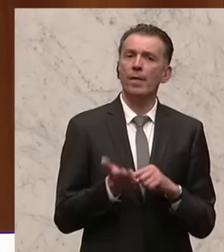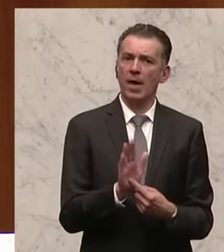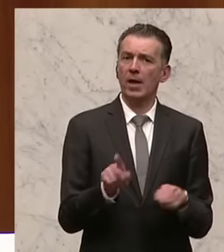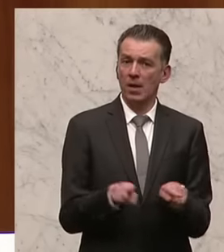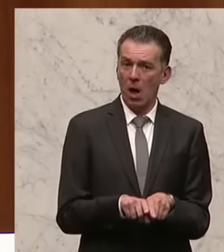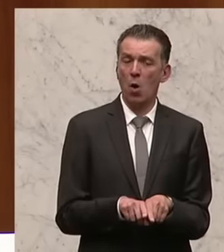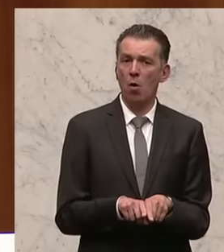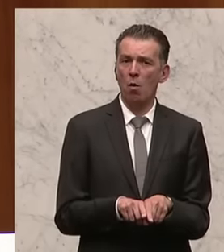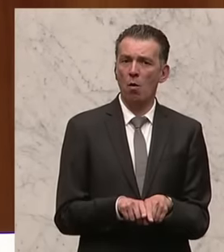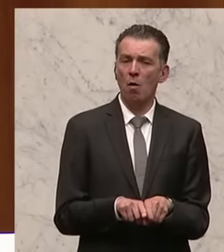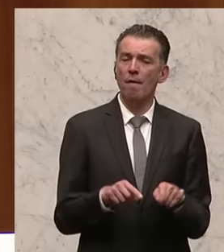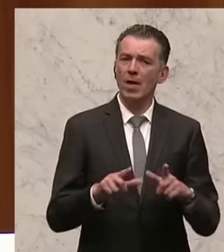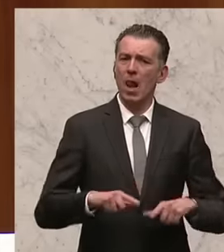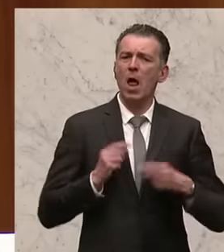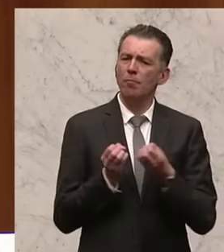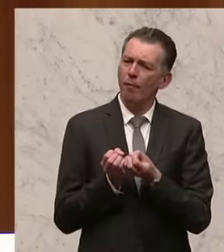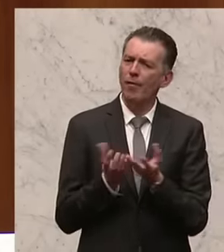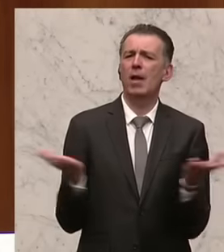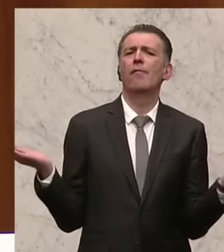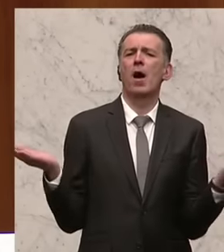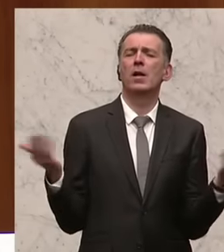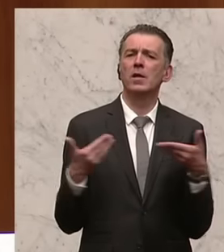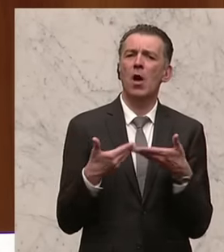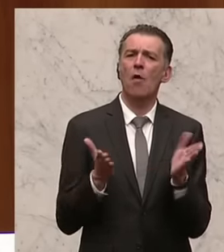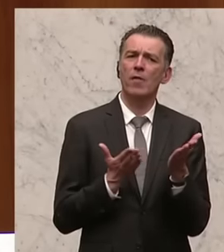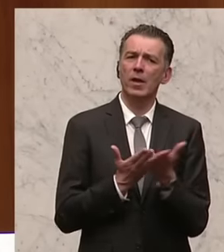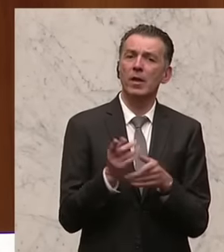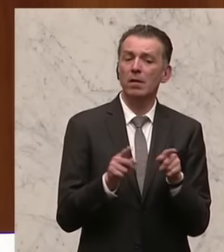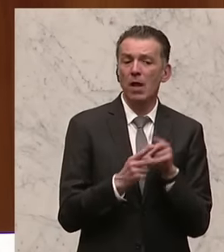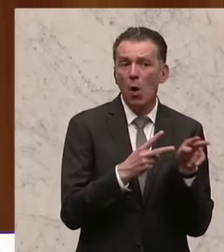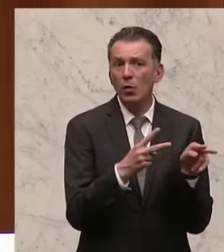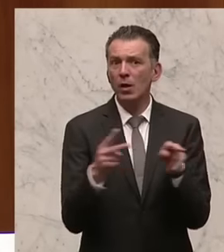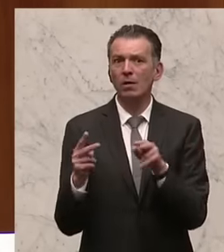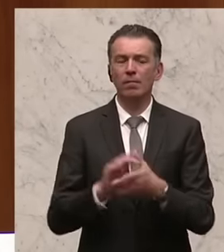zeigt aber auch, dass die Vielfalt, die wir leben, sich im öffentlichen Dienst wieder abbildet.